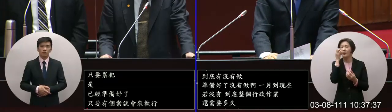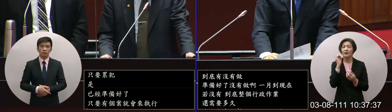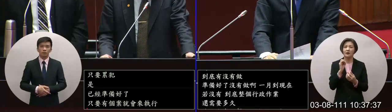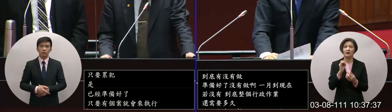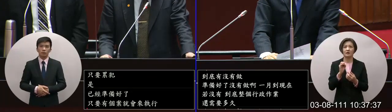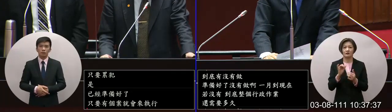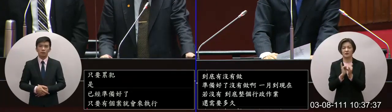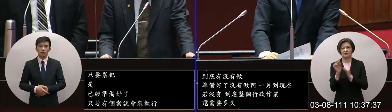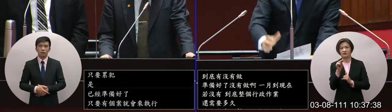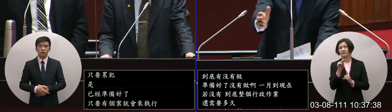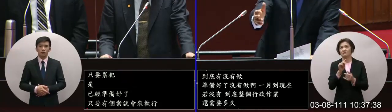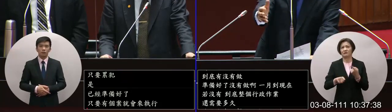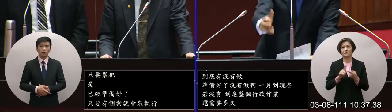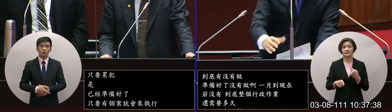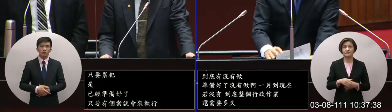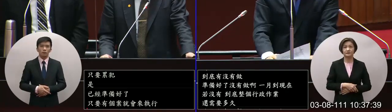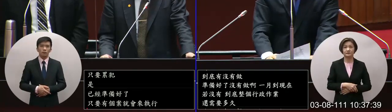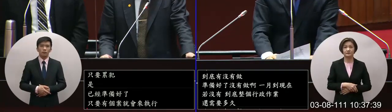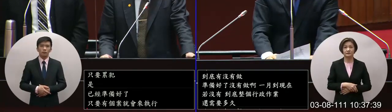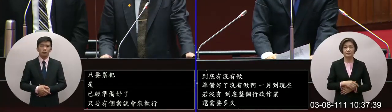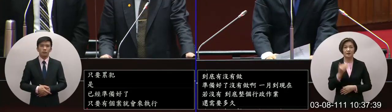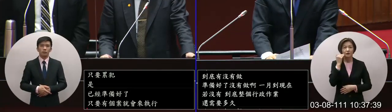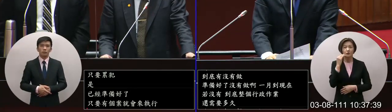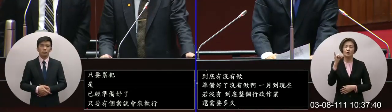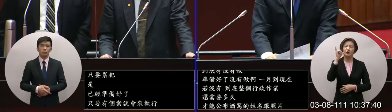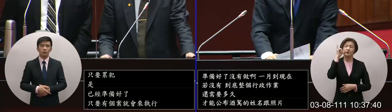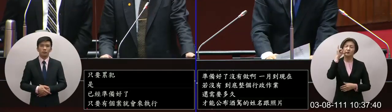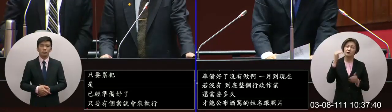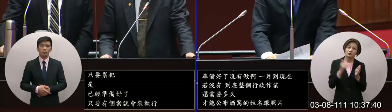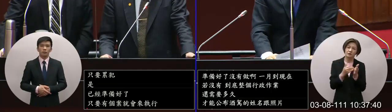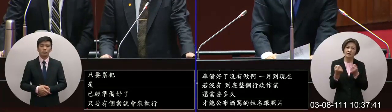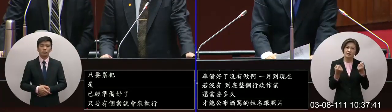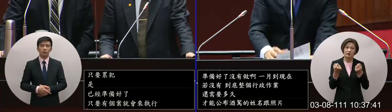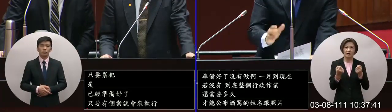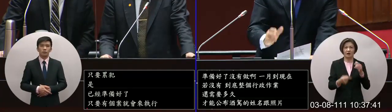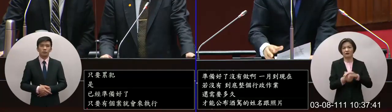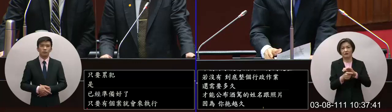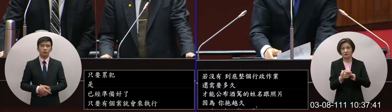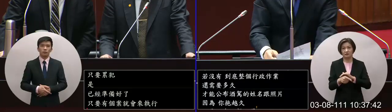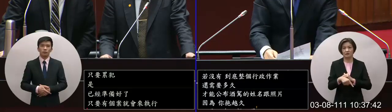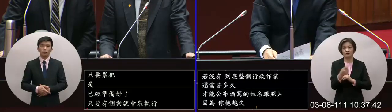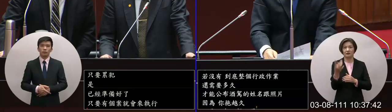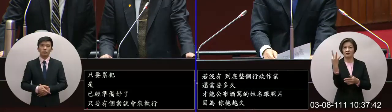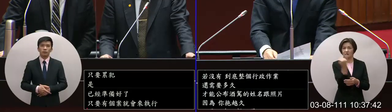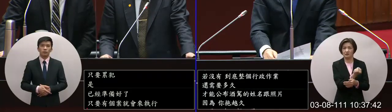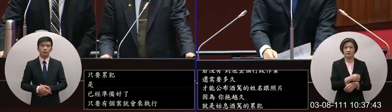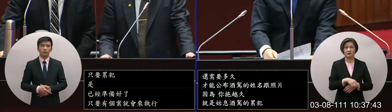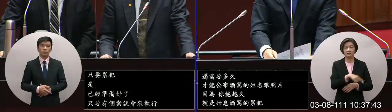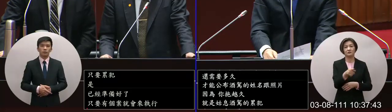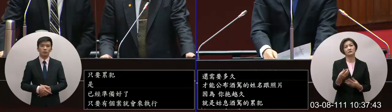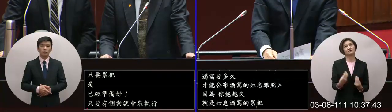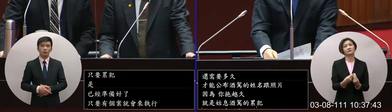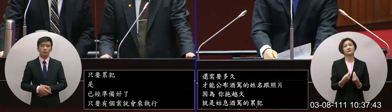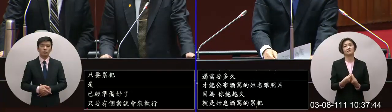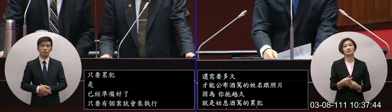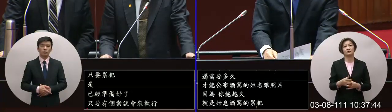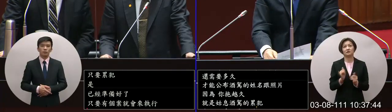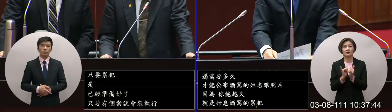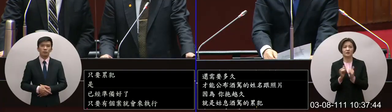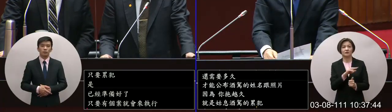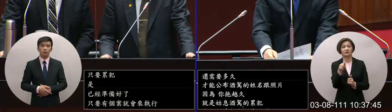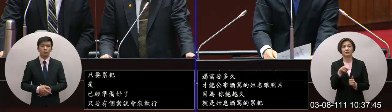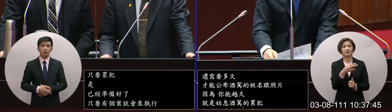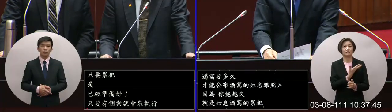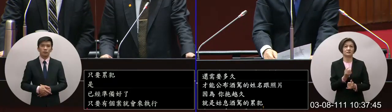看的就这样啊。因为你看一次一次酒驾都那么严重，而且有的是累犯一次又一次，对不